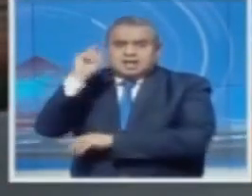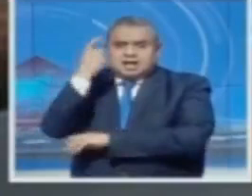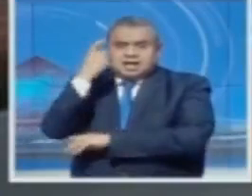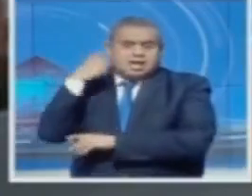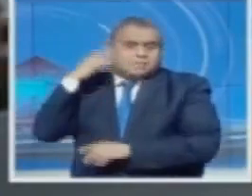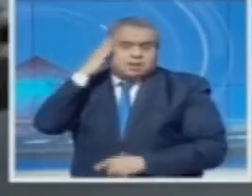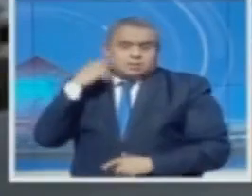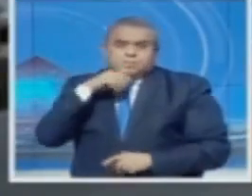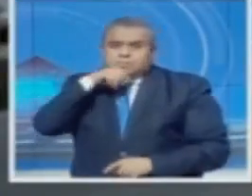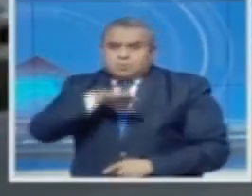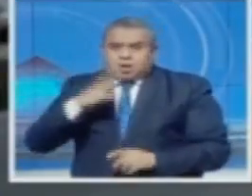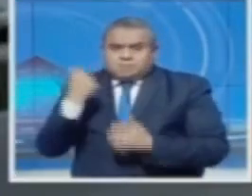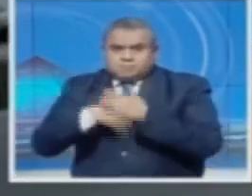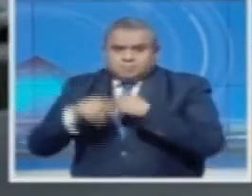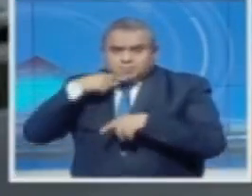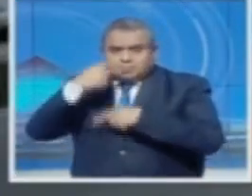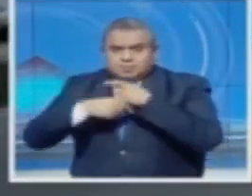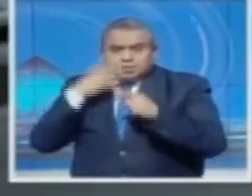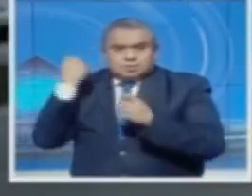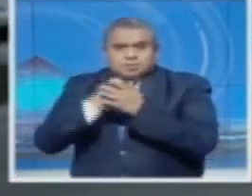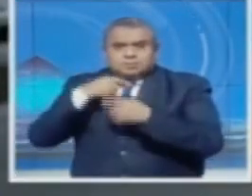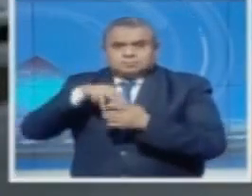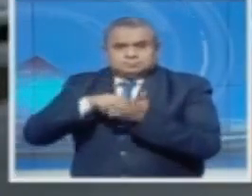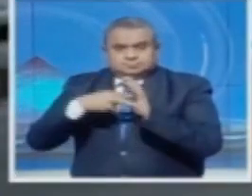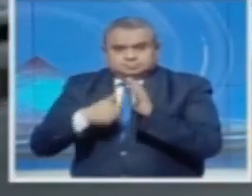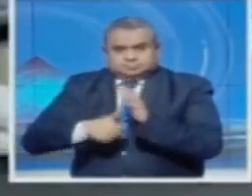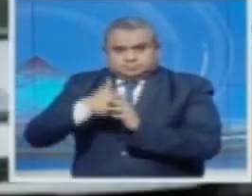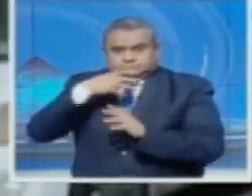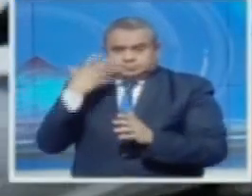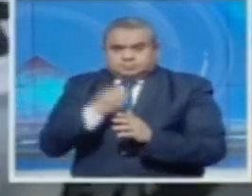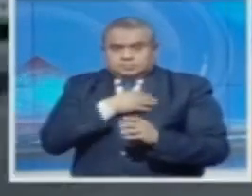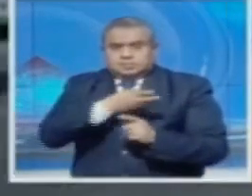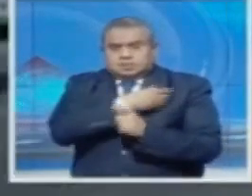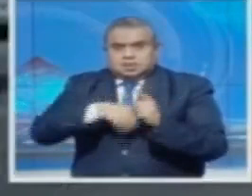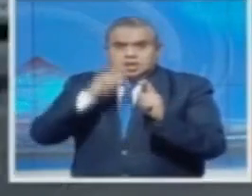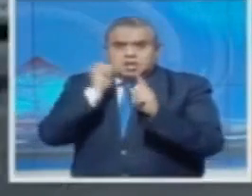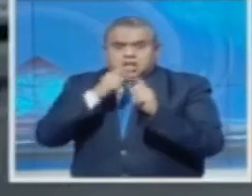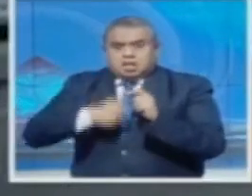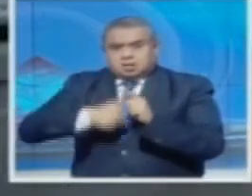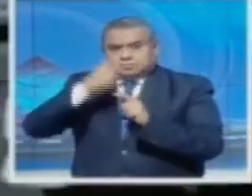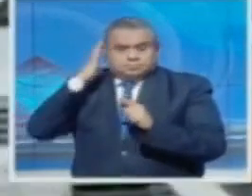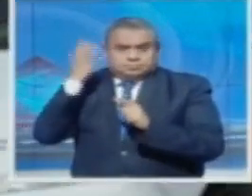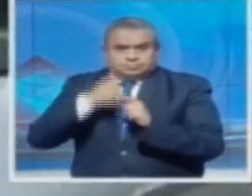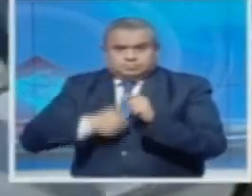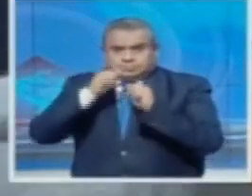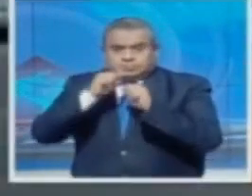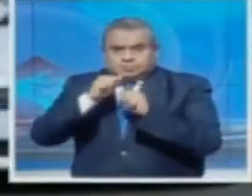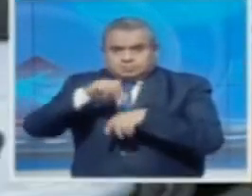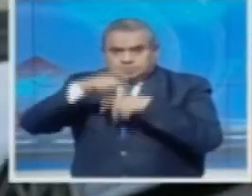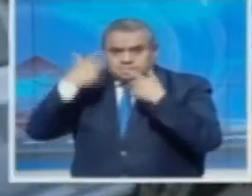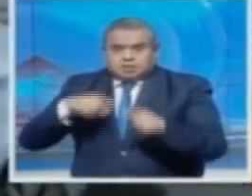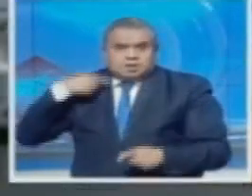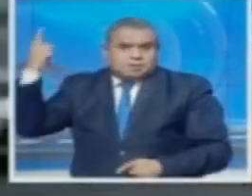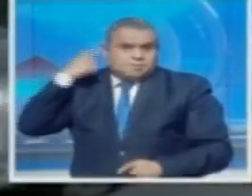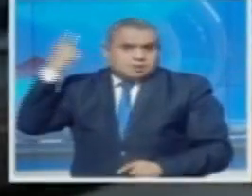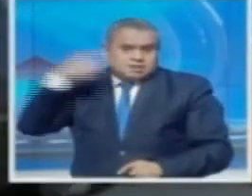التيسيرات مستمرة في مكة المكرمة تمهيدا لأداء المناسك وحتى انتهاء المناسك. من المدينة المنورة،